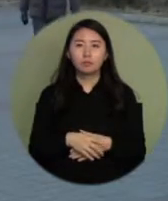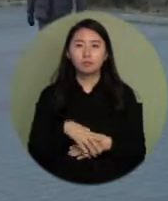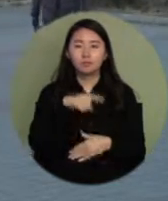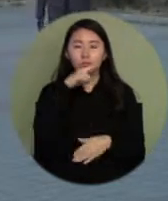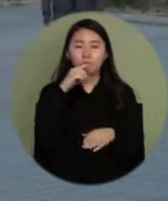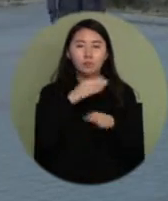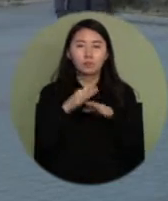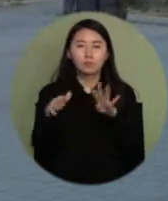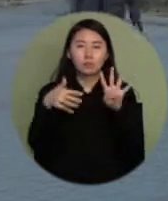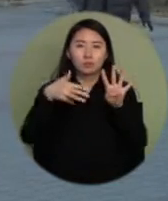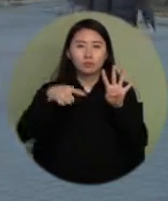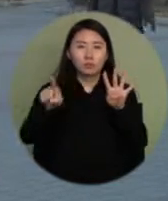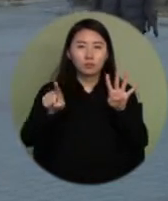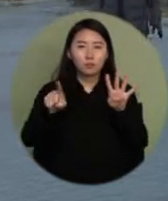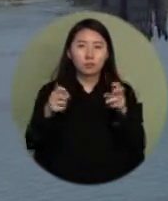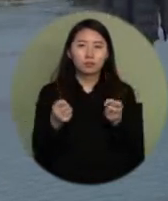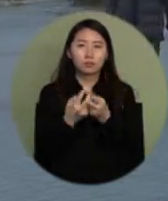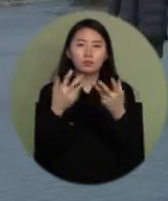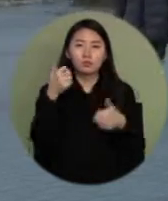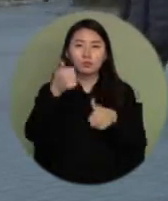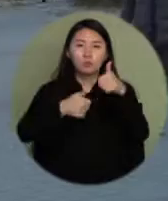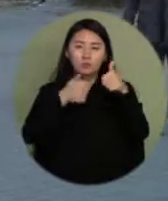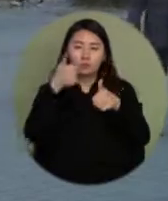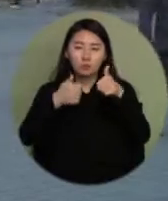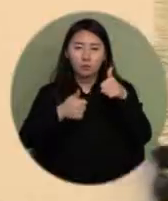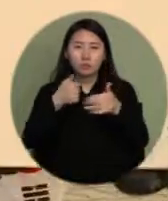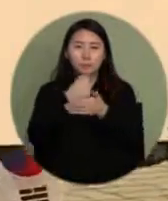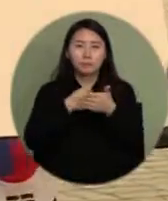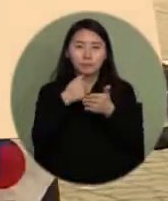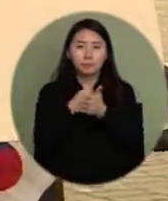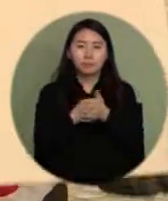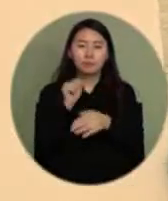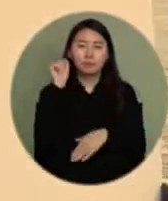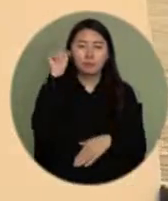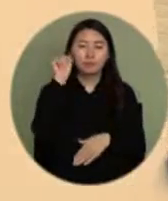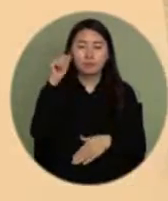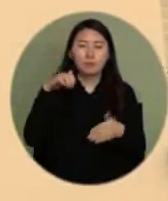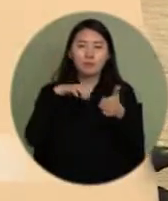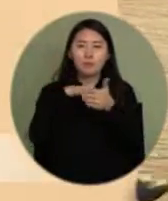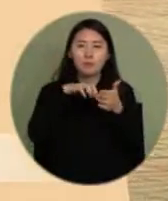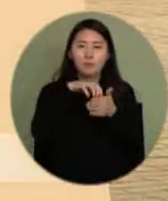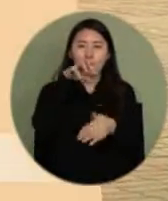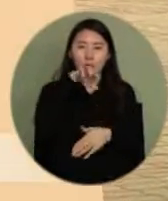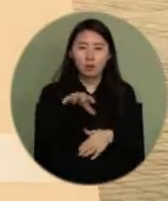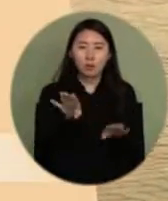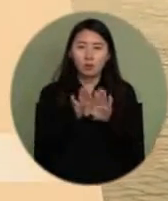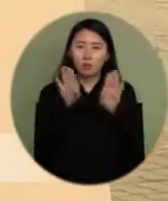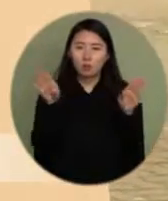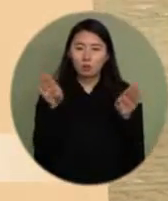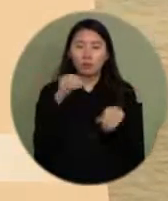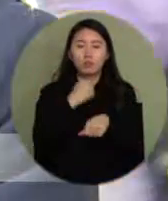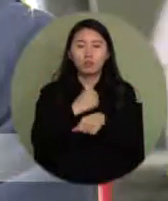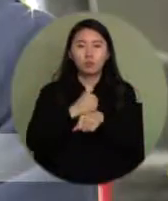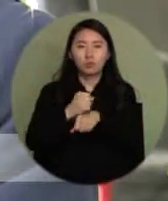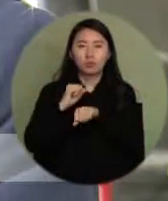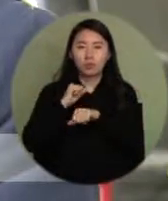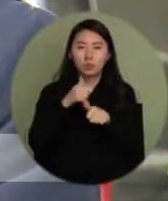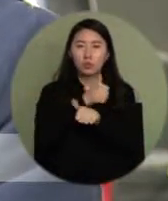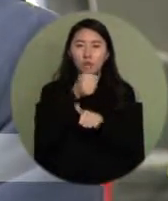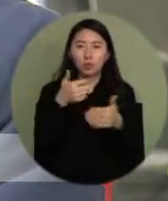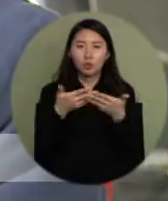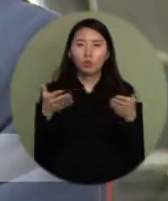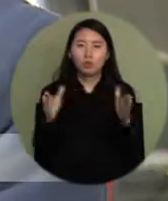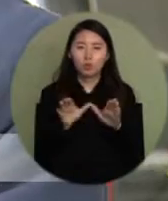북한의 4차 핵실험을 규탄하는 집회가 파주에서 열렸습니다. 이날 집회에는 파주시 재향군인회 등 파주